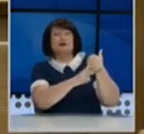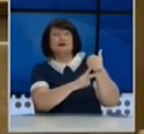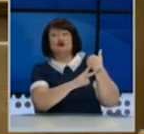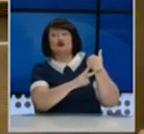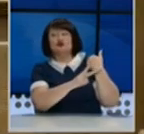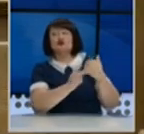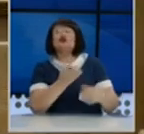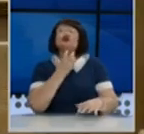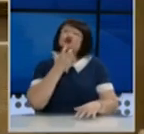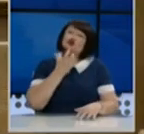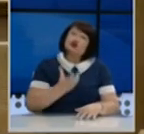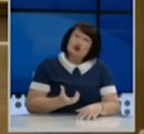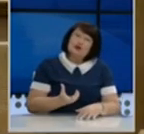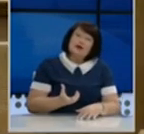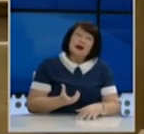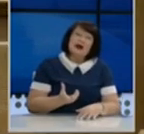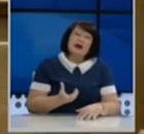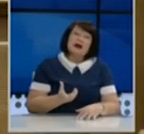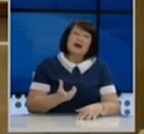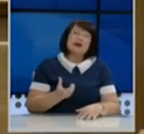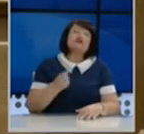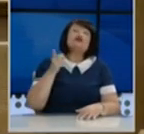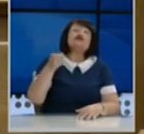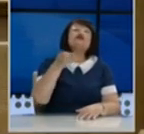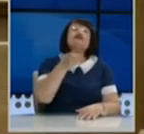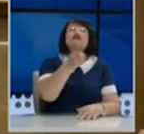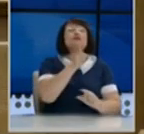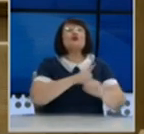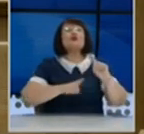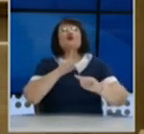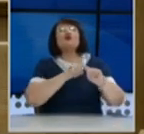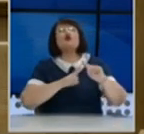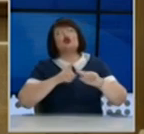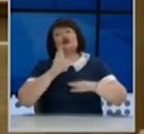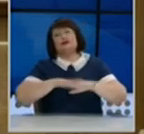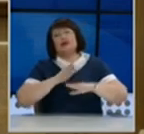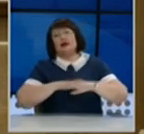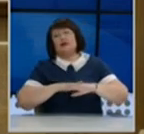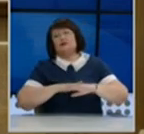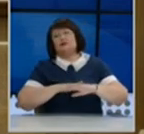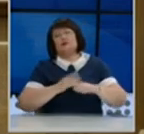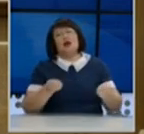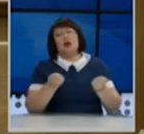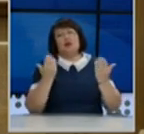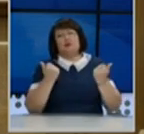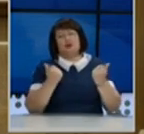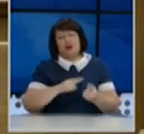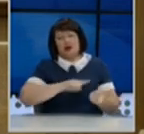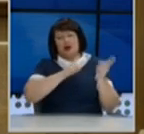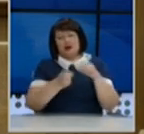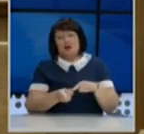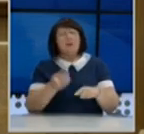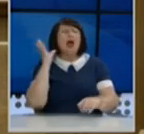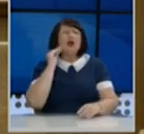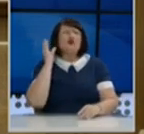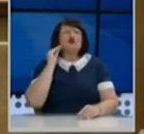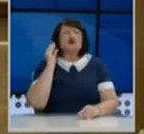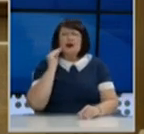σοβαρή απόδοση ευθυνών η οποία δεν έχει γίνει. Ανταυτού σας